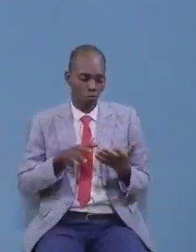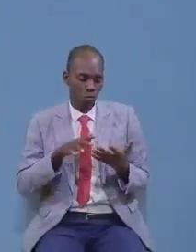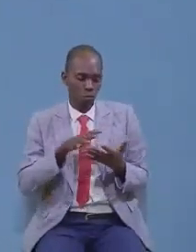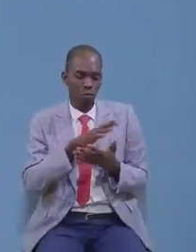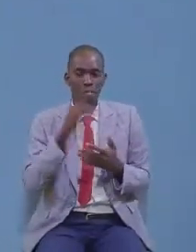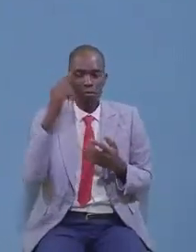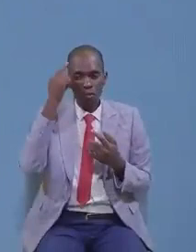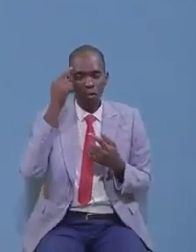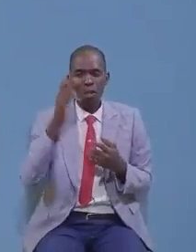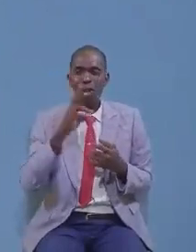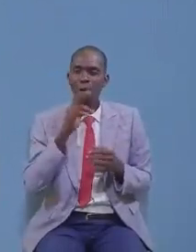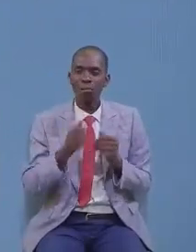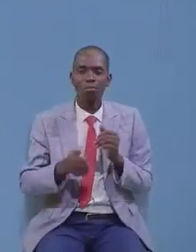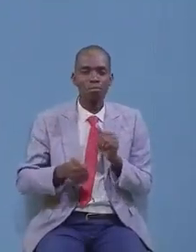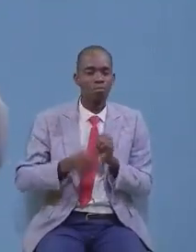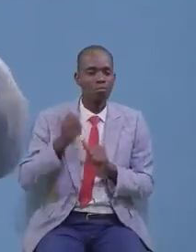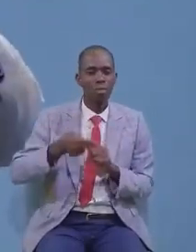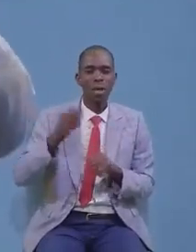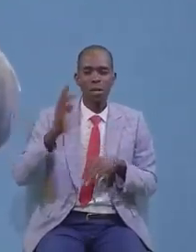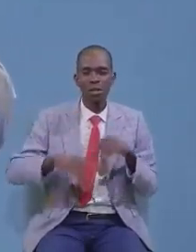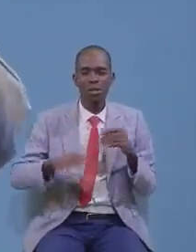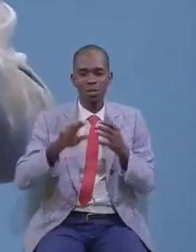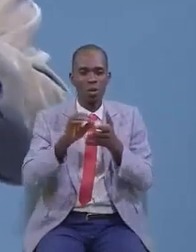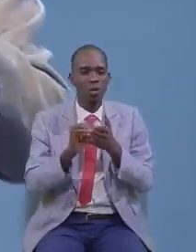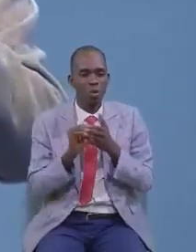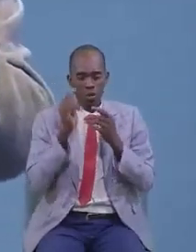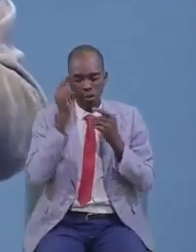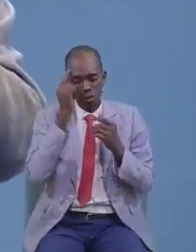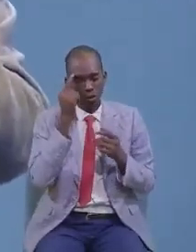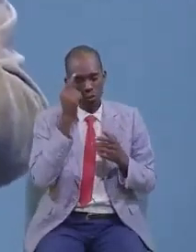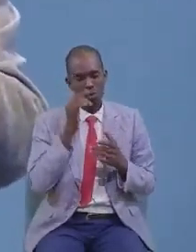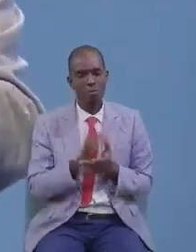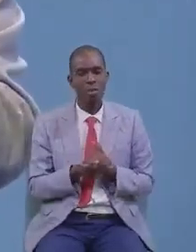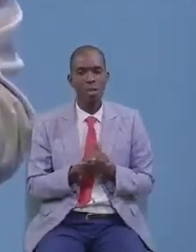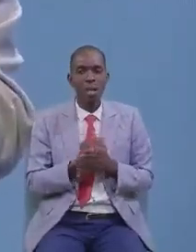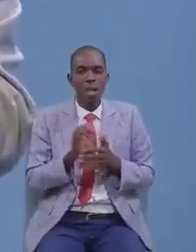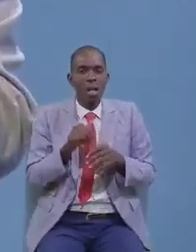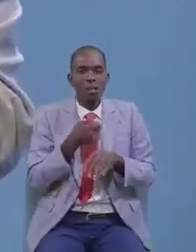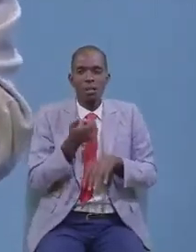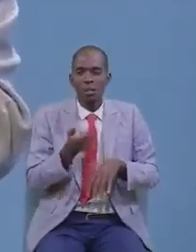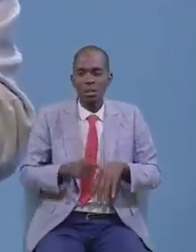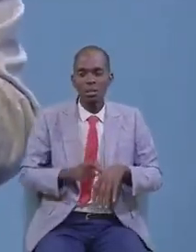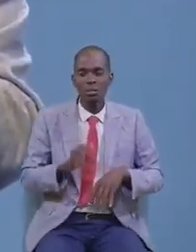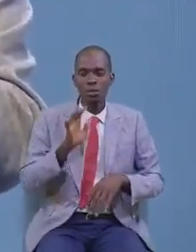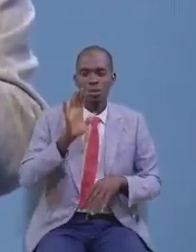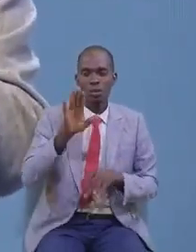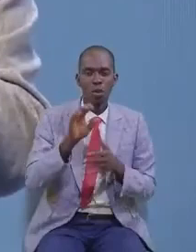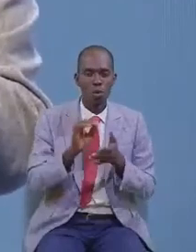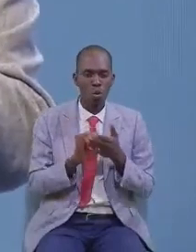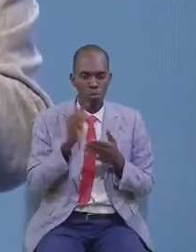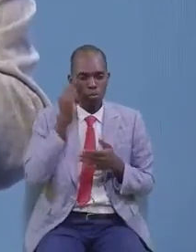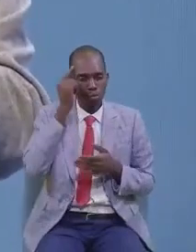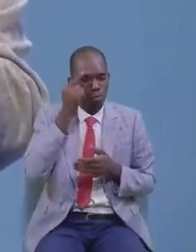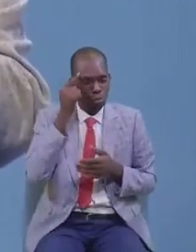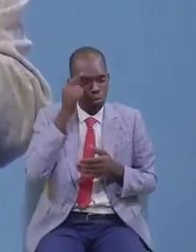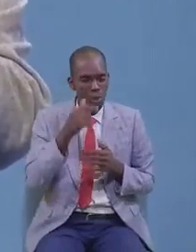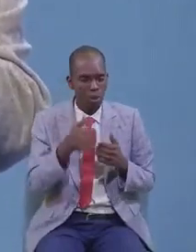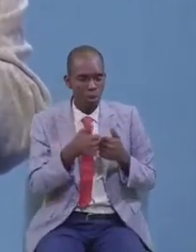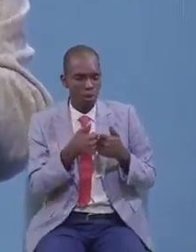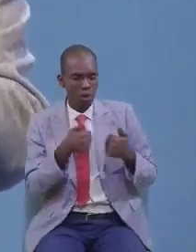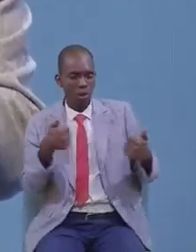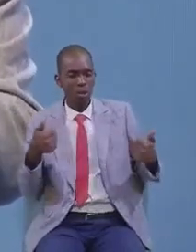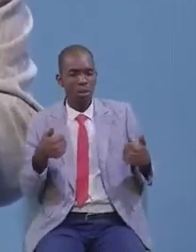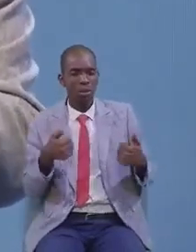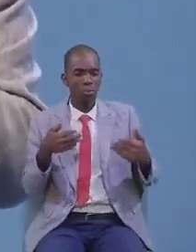your thoughts. ఈయన ఆలోచనలు మీకంటే ఉన్నతమైనవి. Whenever your thought conflicts with his thought,